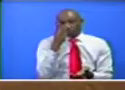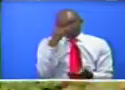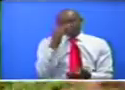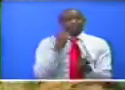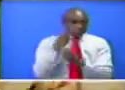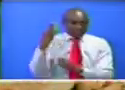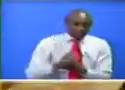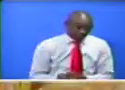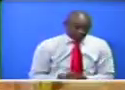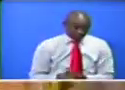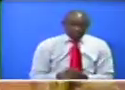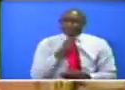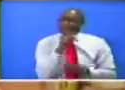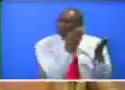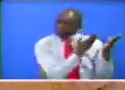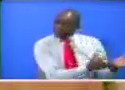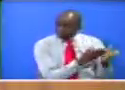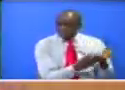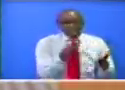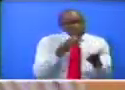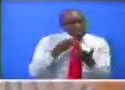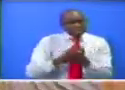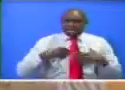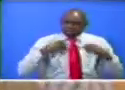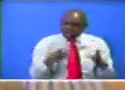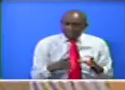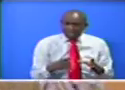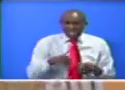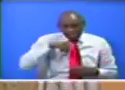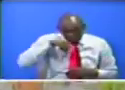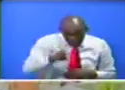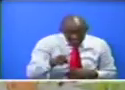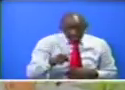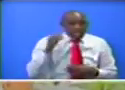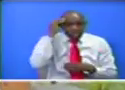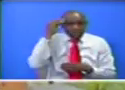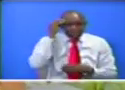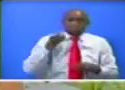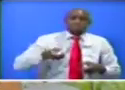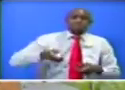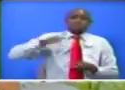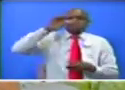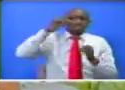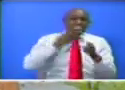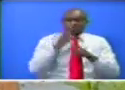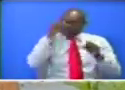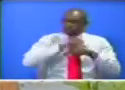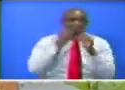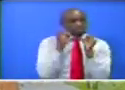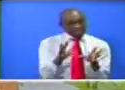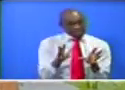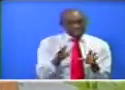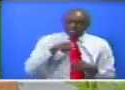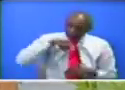2013. Obiri, who due to lack of finances did not immediately advance his education past a secondary school, would